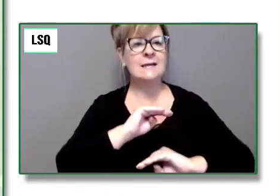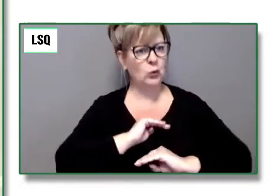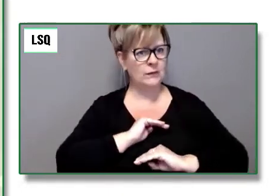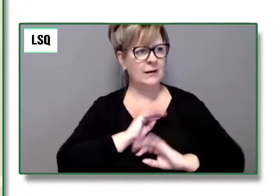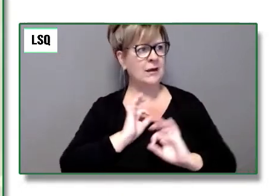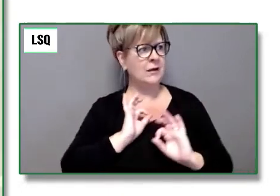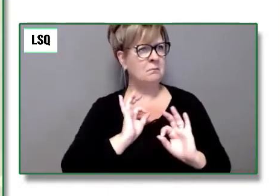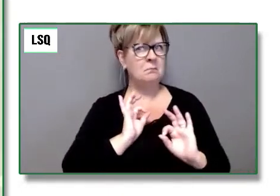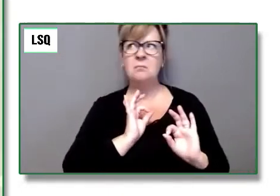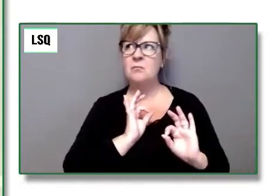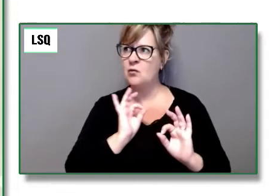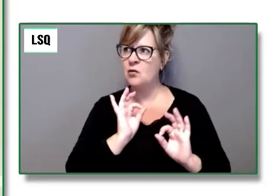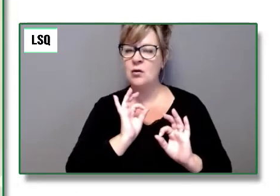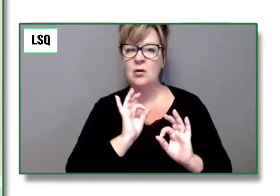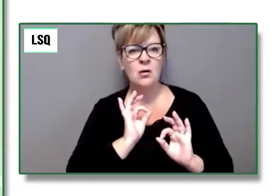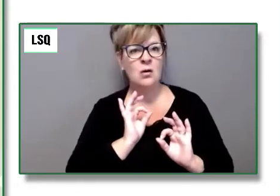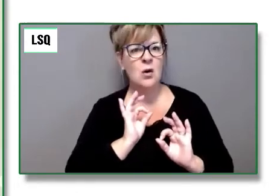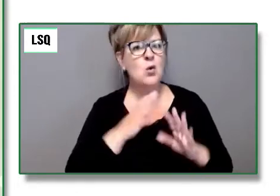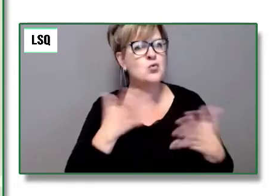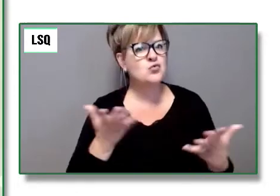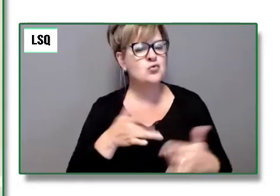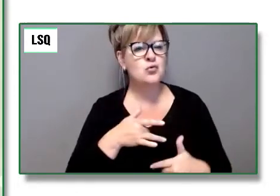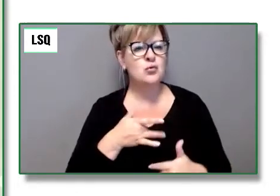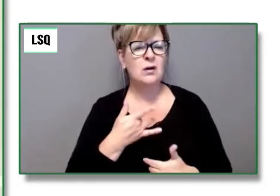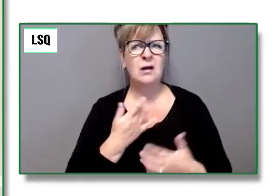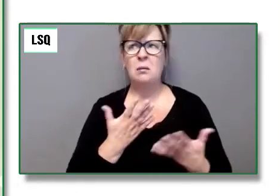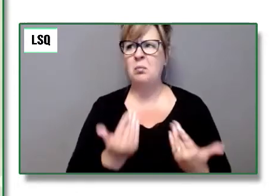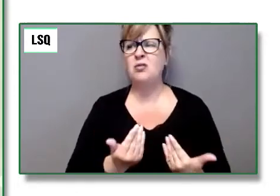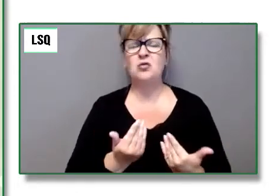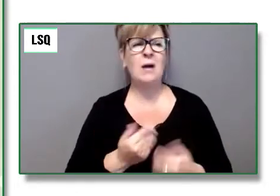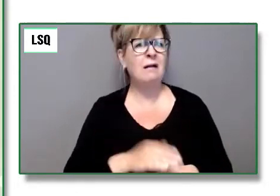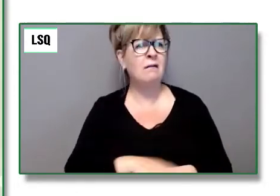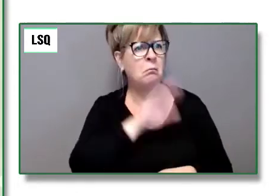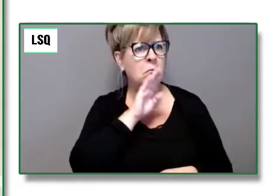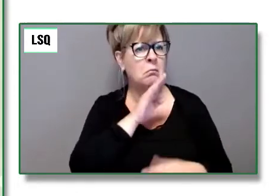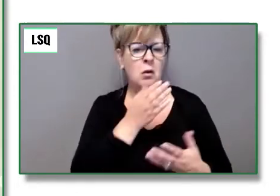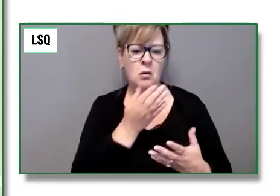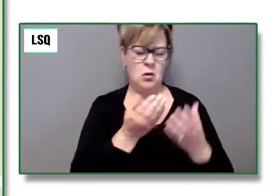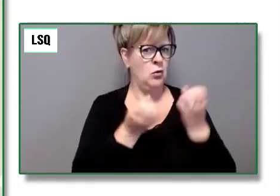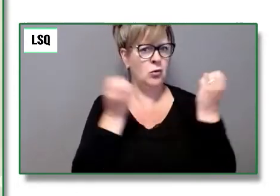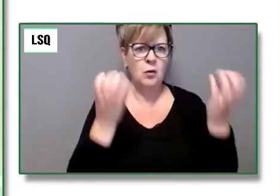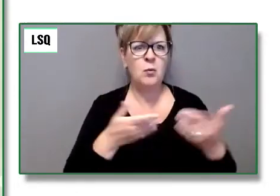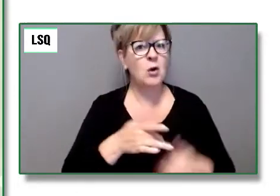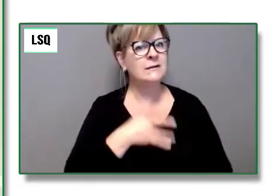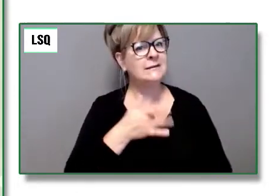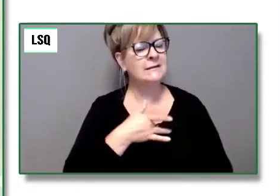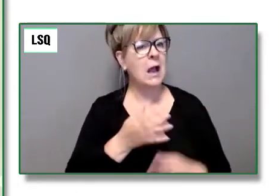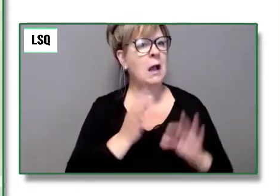les planificateurs d'événements, les soignants ou les gens qui nous entourent sont,